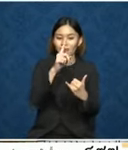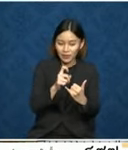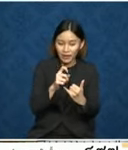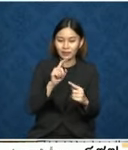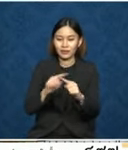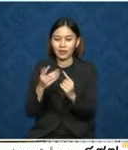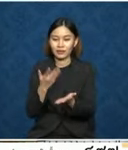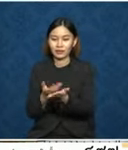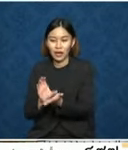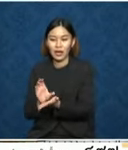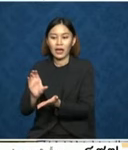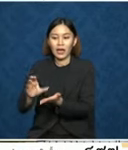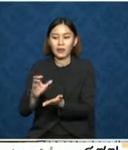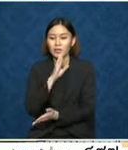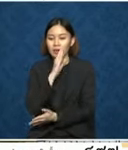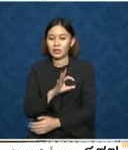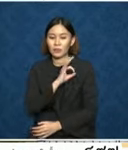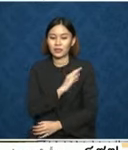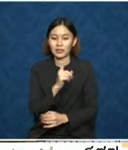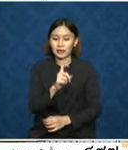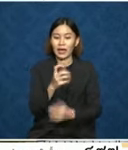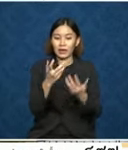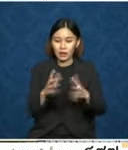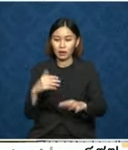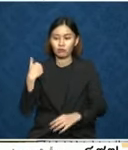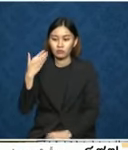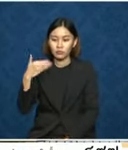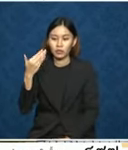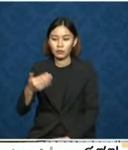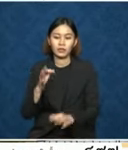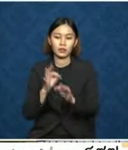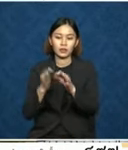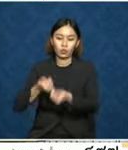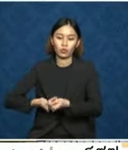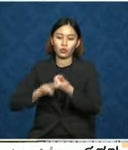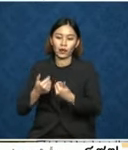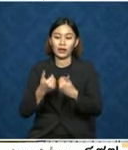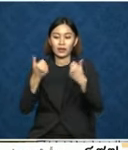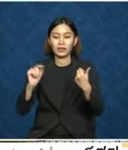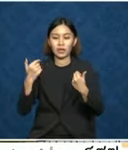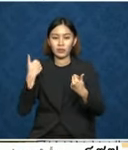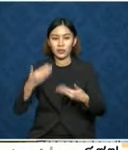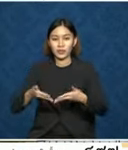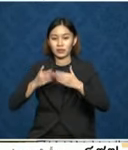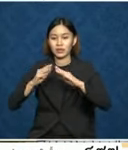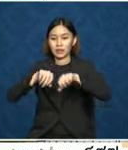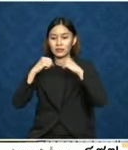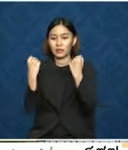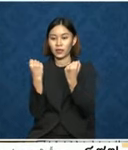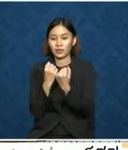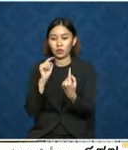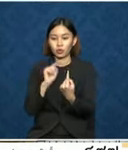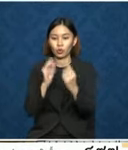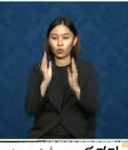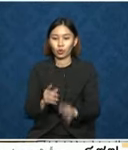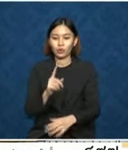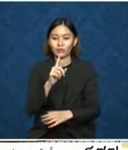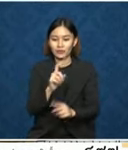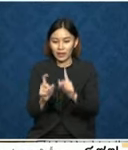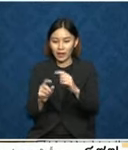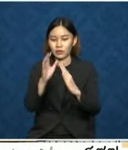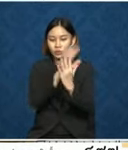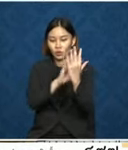จ่ายในเครือเรือนยามที่สมาชิกได้เสียชีวิตลงแล้วต่อมาธกสได้มีการขยายผลโดยให้มีการจัดตั้งสมาคมชาิสงเคราะห์ธกสทั่วประเทศ